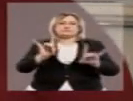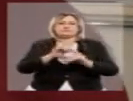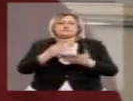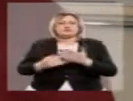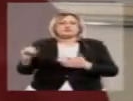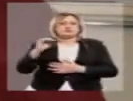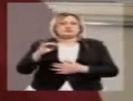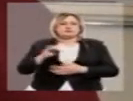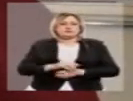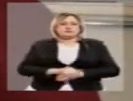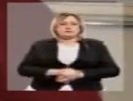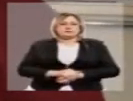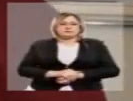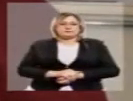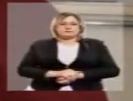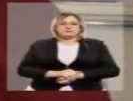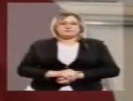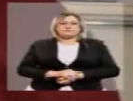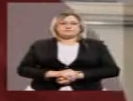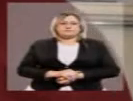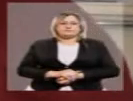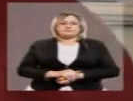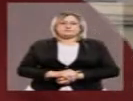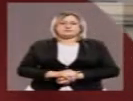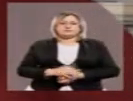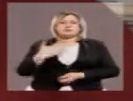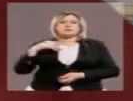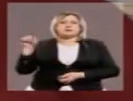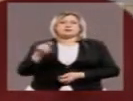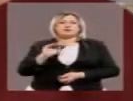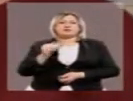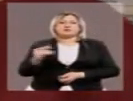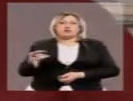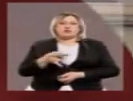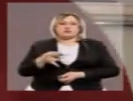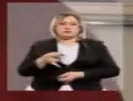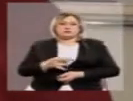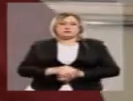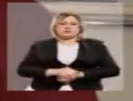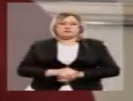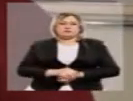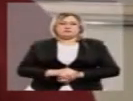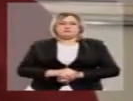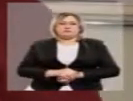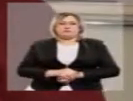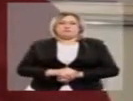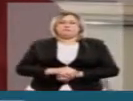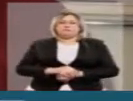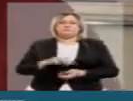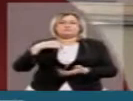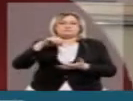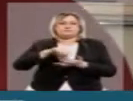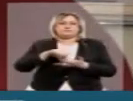из Федоровского района. Ересектер және жасөспірімдер тобы бар. Жиі облыстық және республикалық сайыстарға шығып тұрамыз.